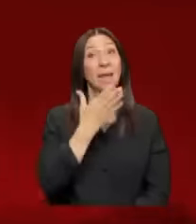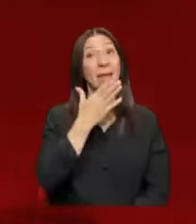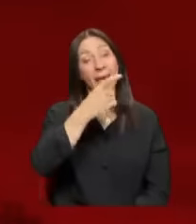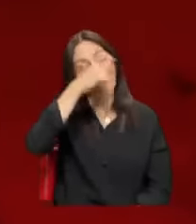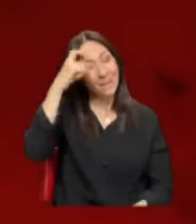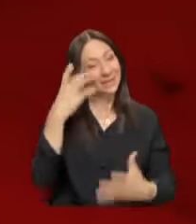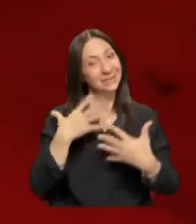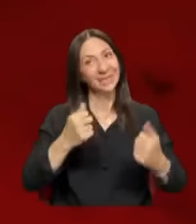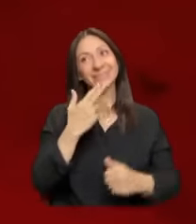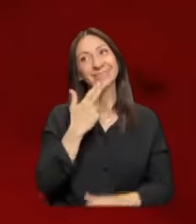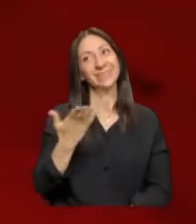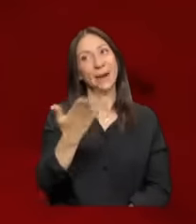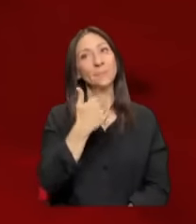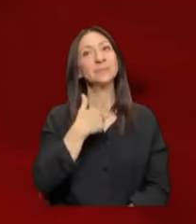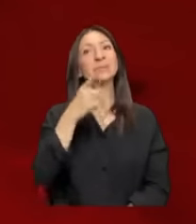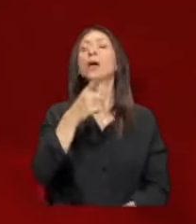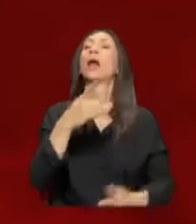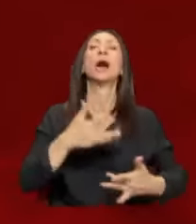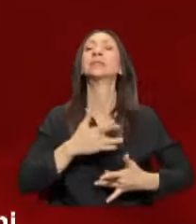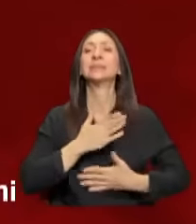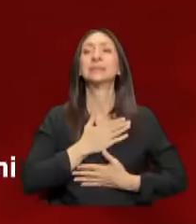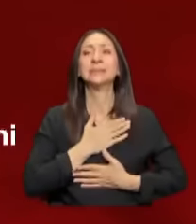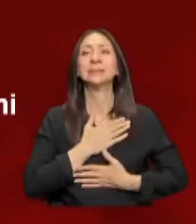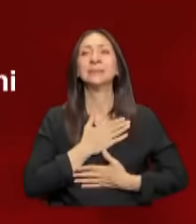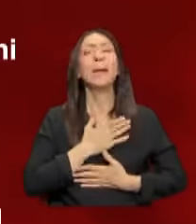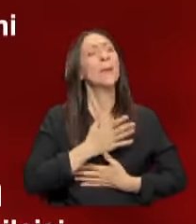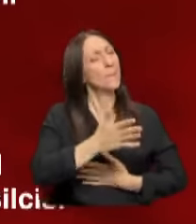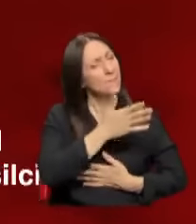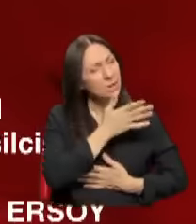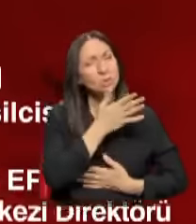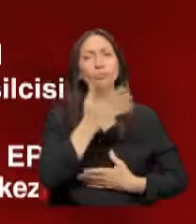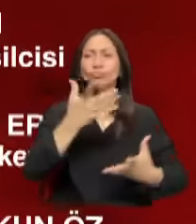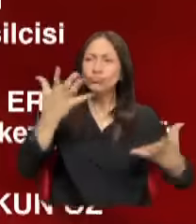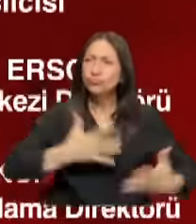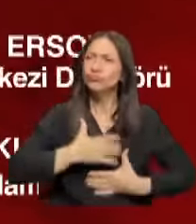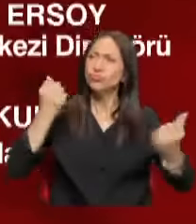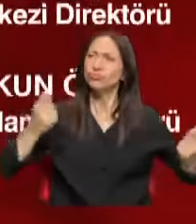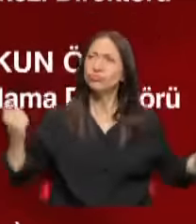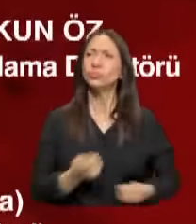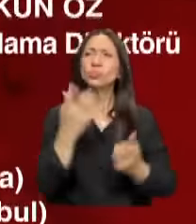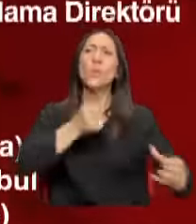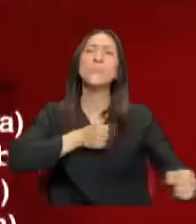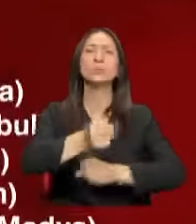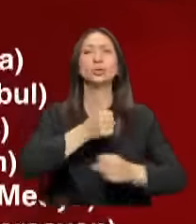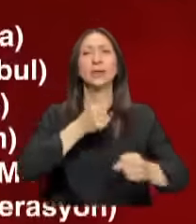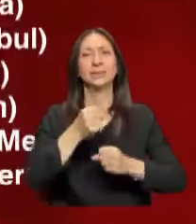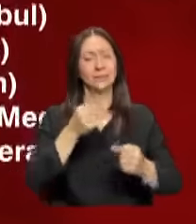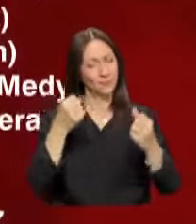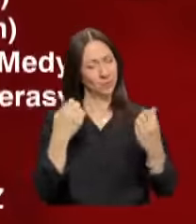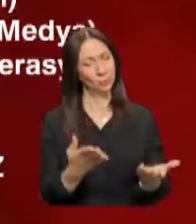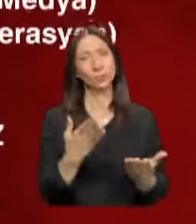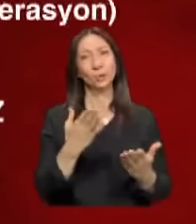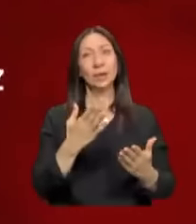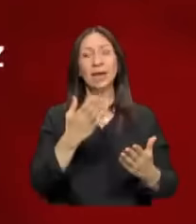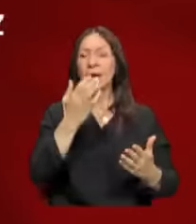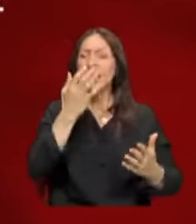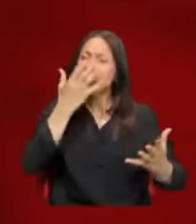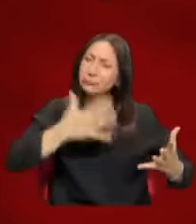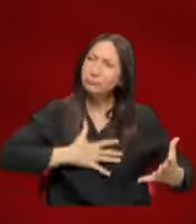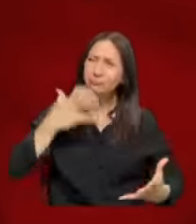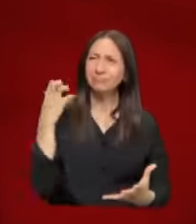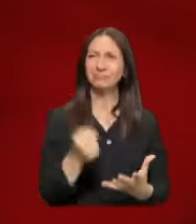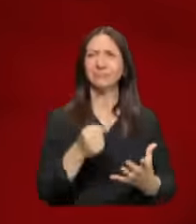Emeklerinize sağlık kızlar. Biz sizden razıyız. Biliyoruz ki var gücünüzle çalışıp bütün mücadelenizi veriyorsunuz. Kanınızın son